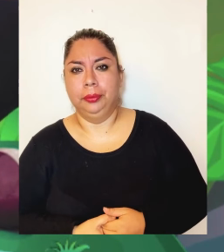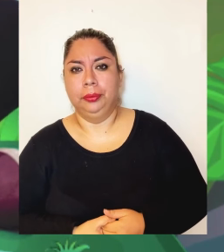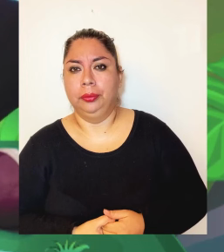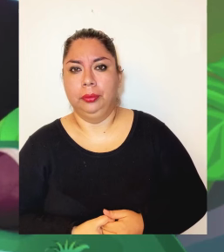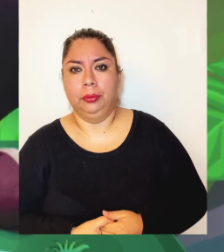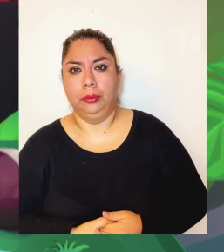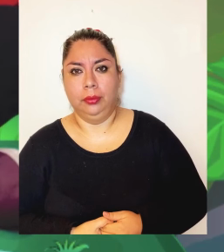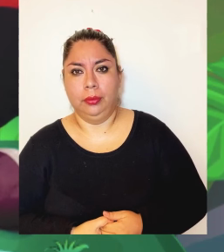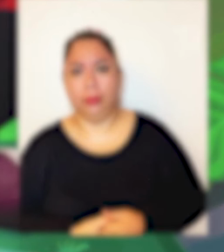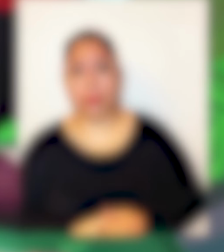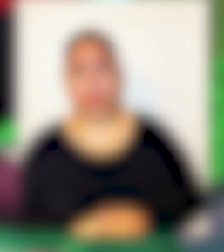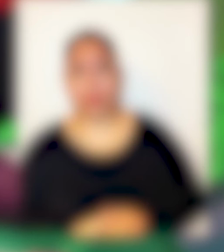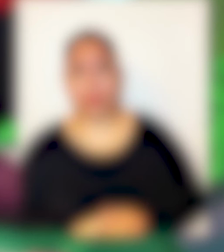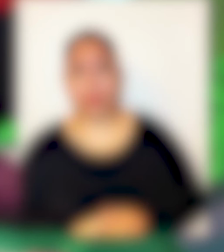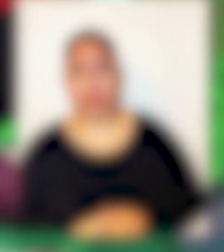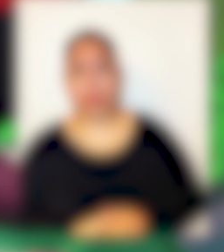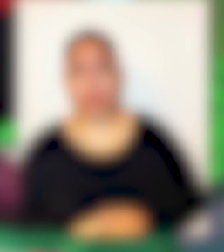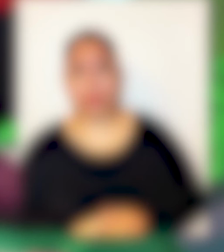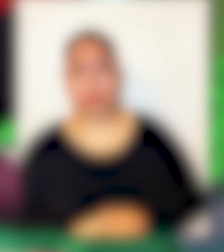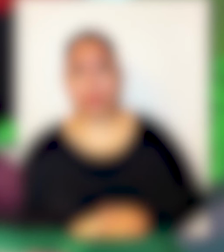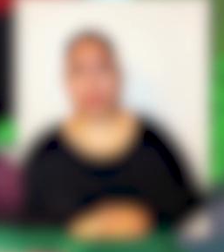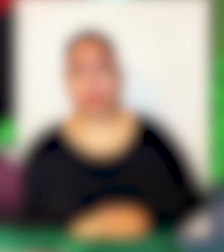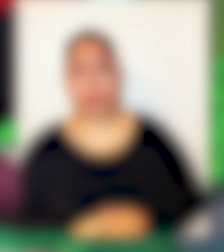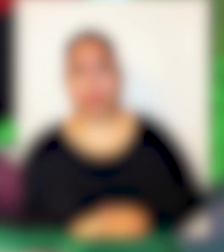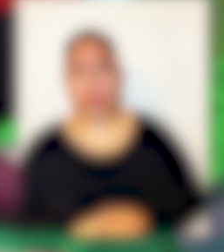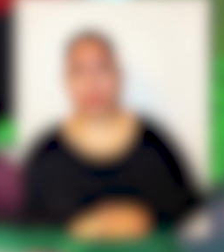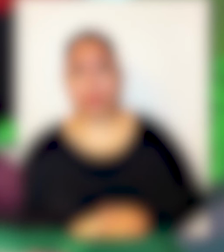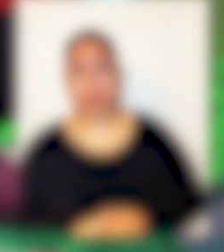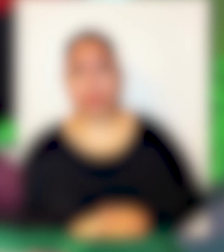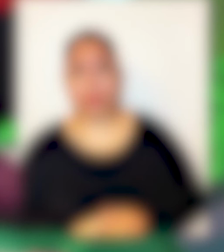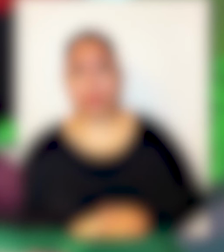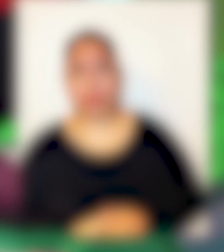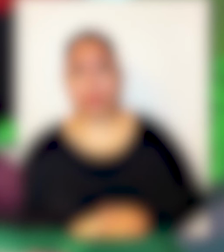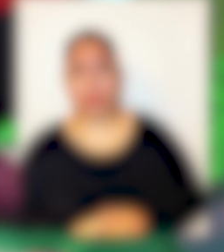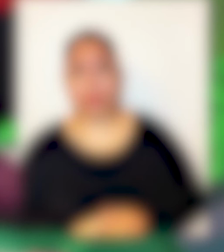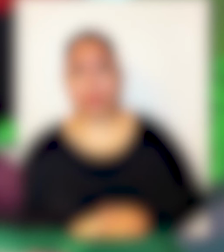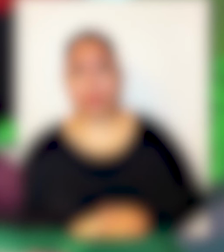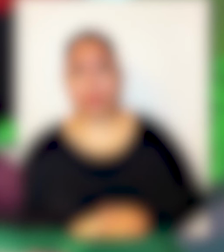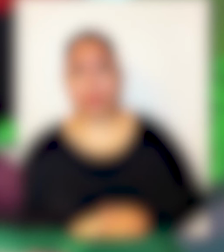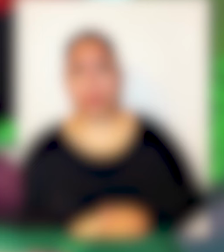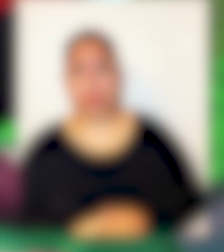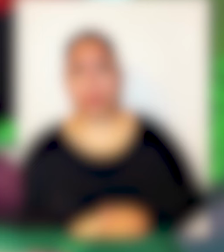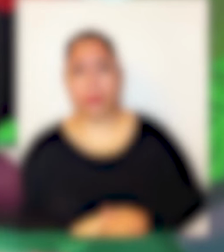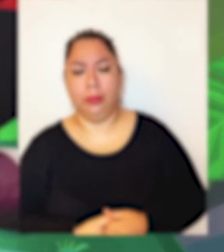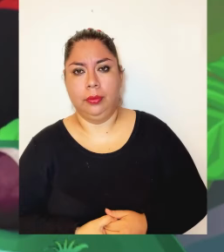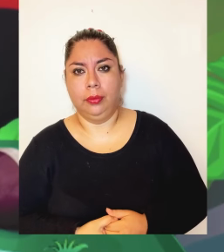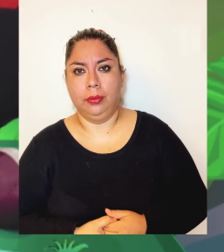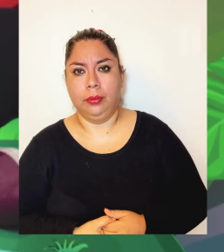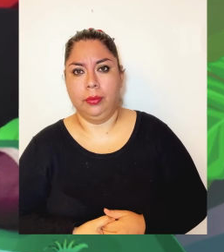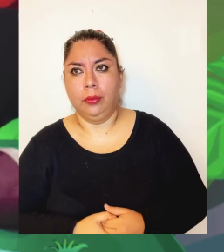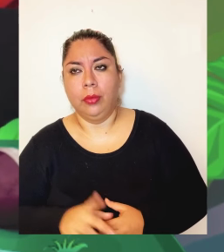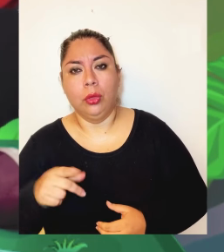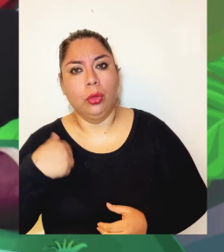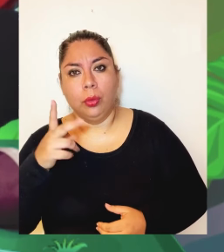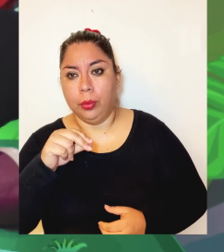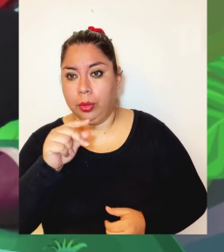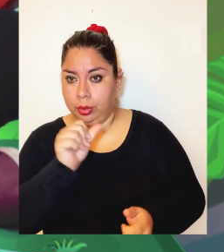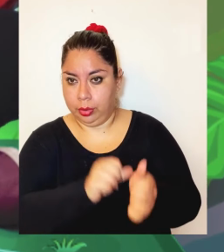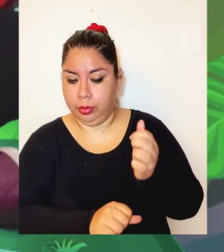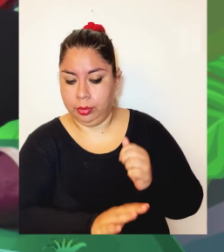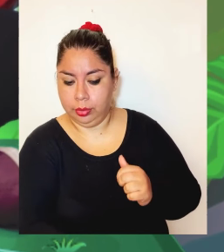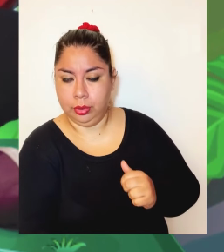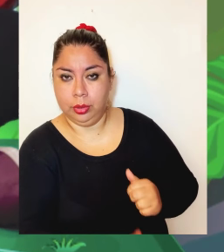jawari, zapanta ñañita ikita saki, hinas pa mama ikita mascamo y nincho. Mana